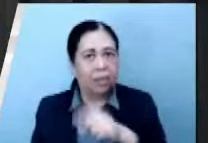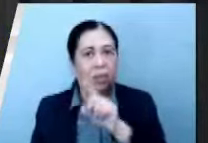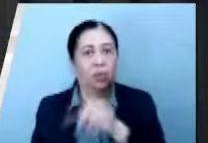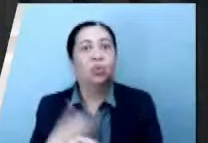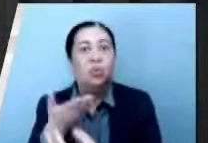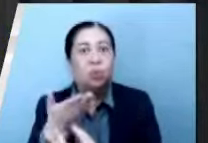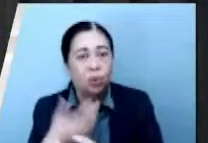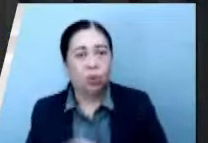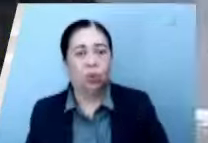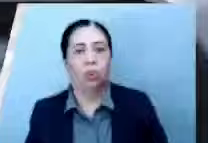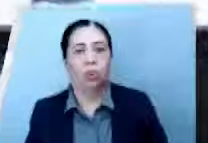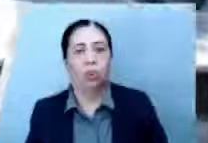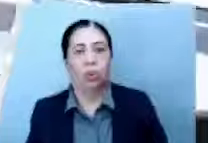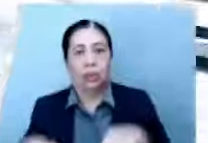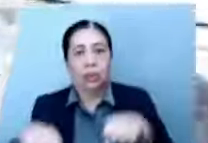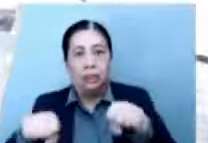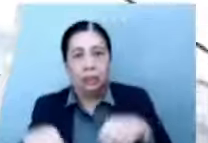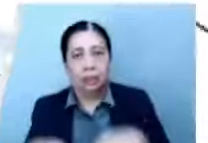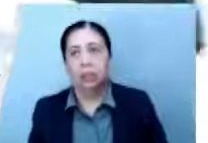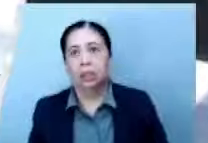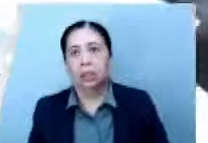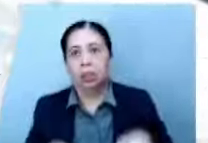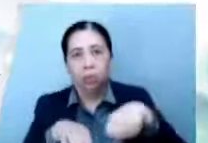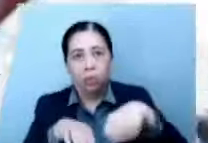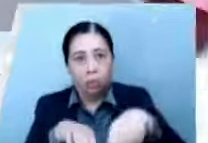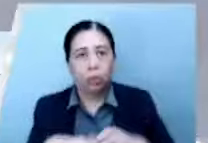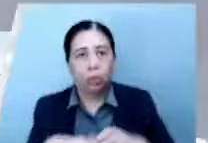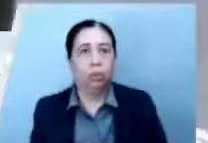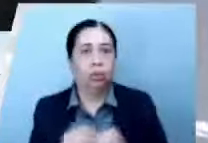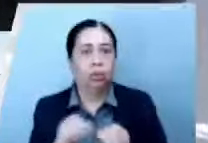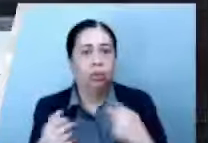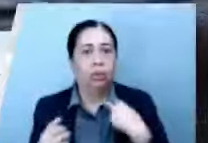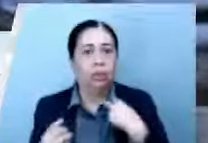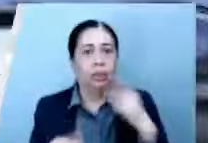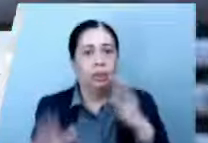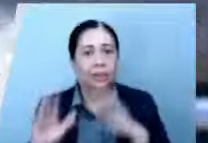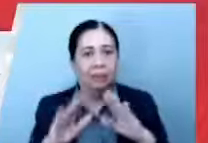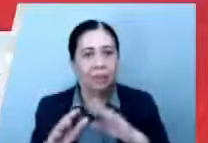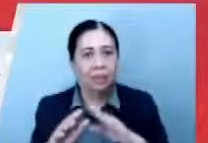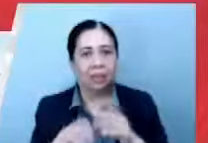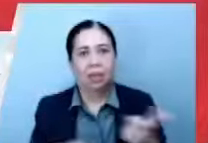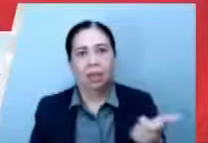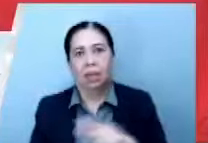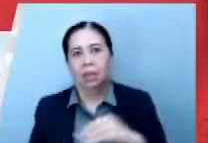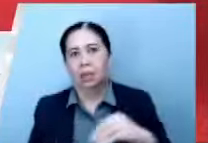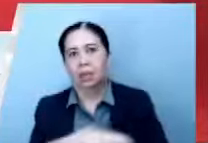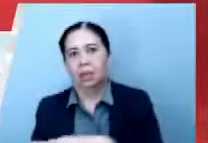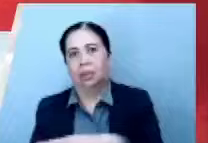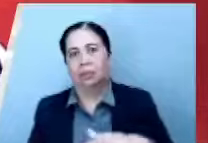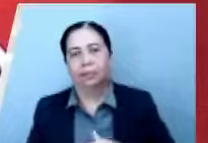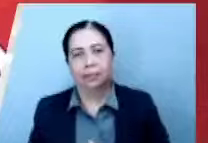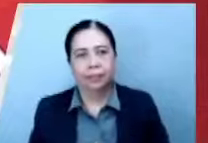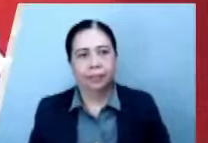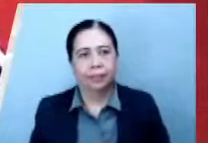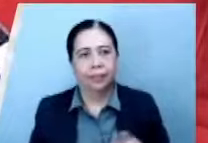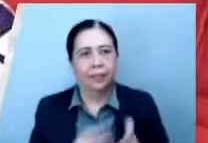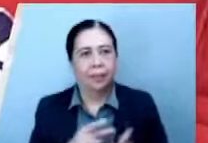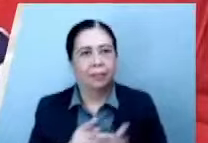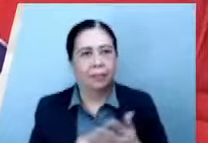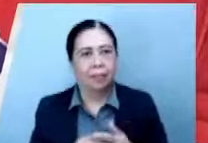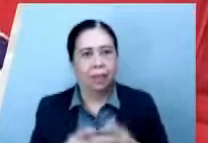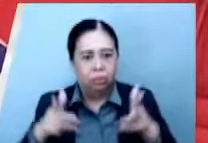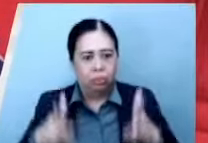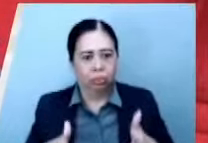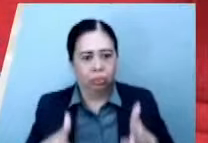mga tricycle motor. Pag nagkaroon ng traffic, damay-damay na yan. Yung mga park na double parking po, yun